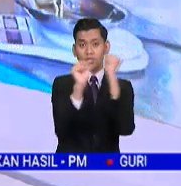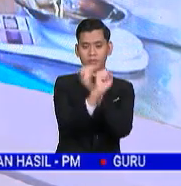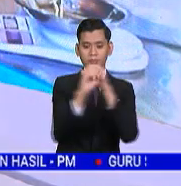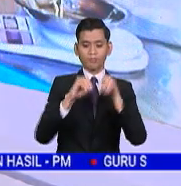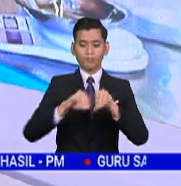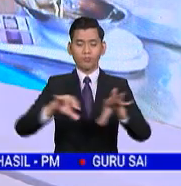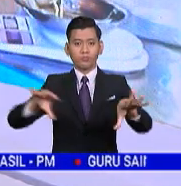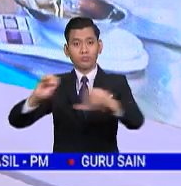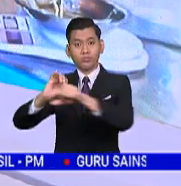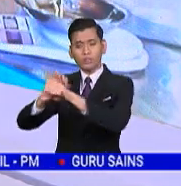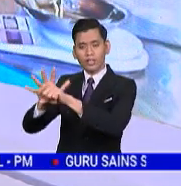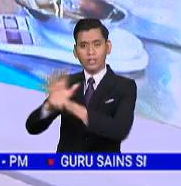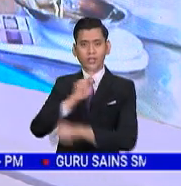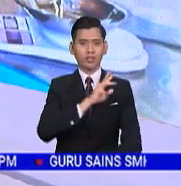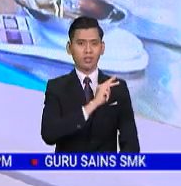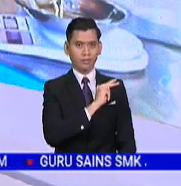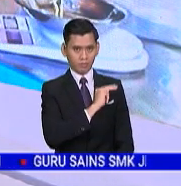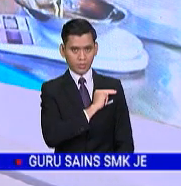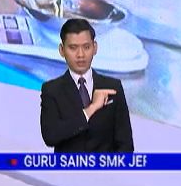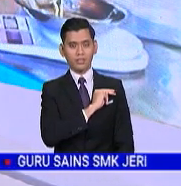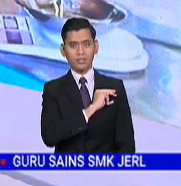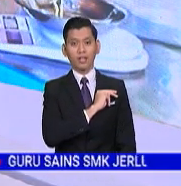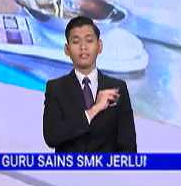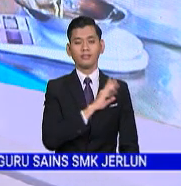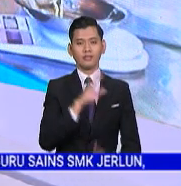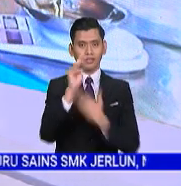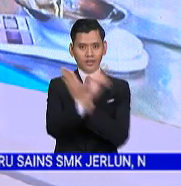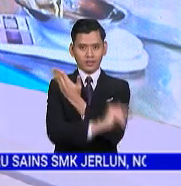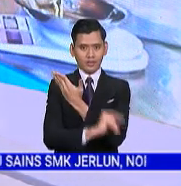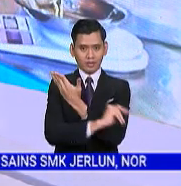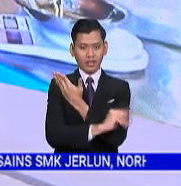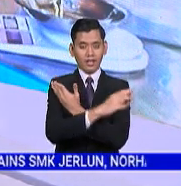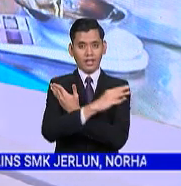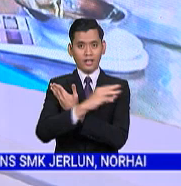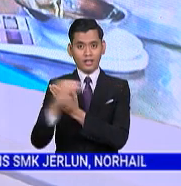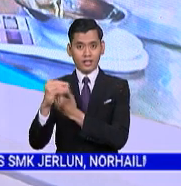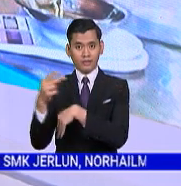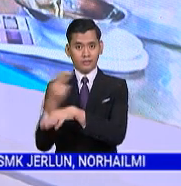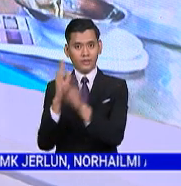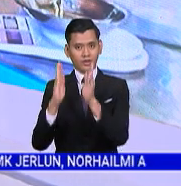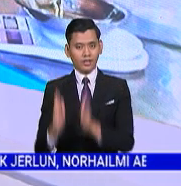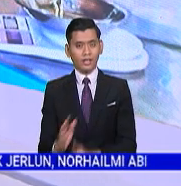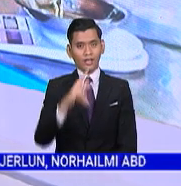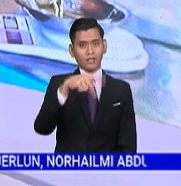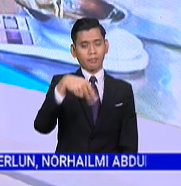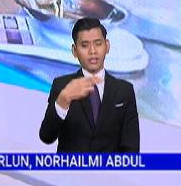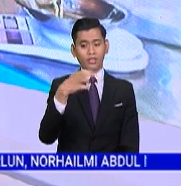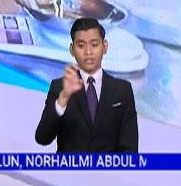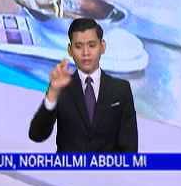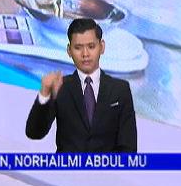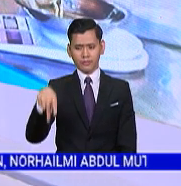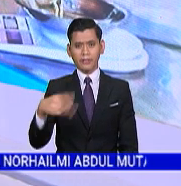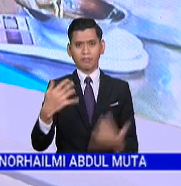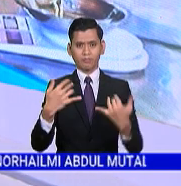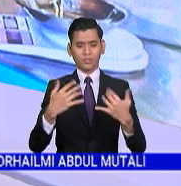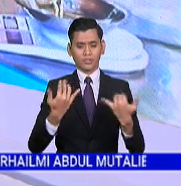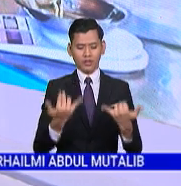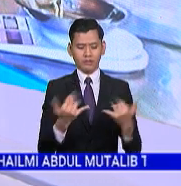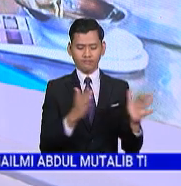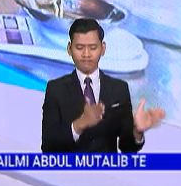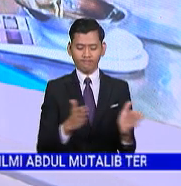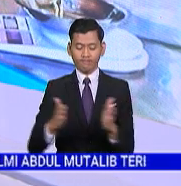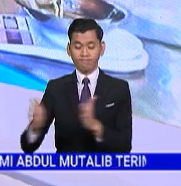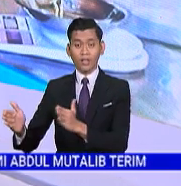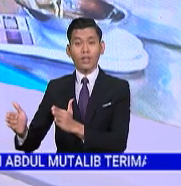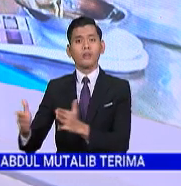pandemik COVID-19, Kementerian Dalam Negeri dan Hal Ehwal Pengguna, KPDNHEP, terus giat merangka pelbagai